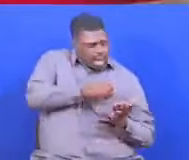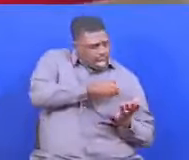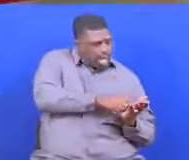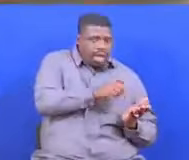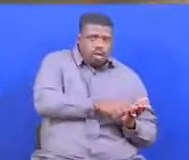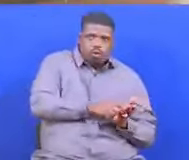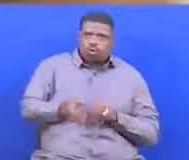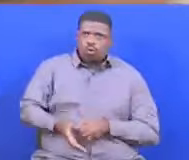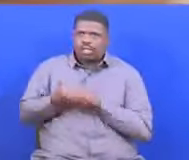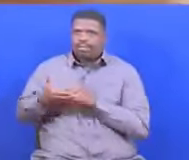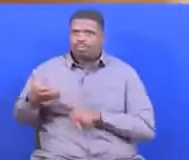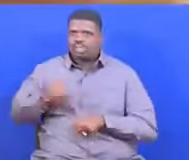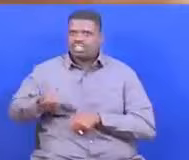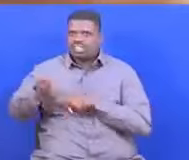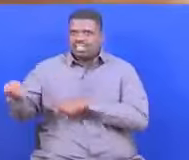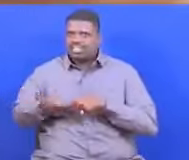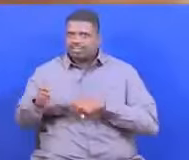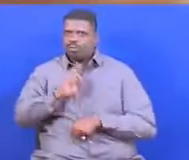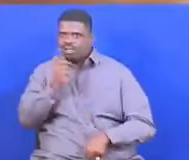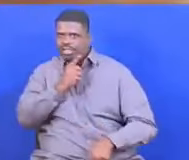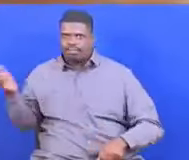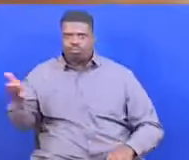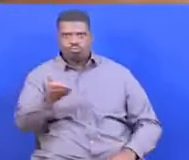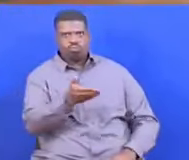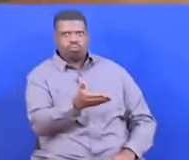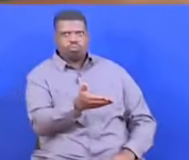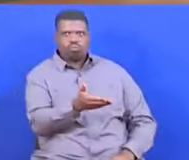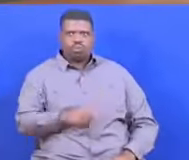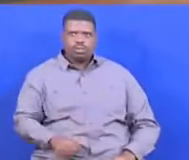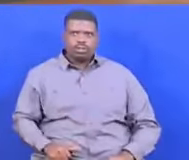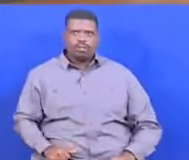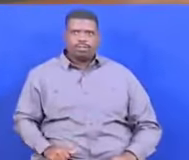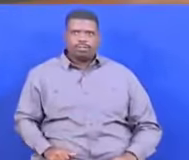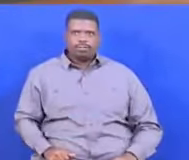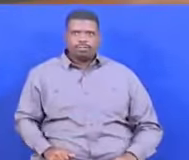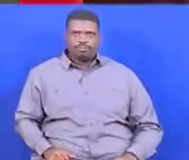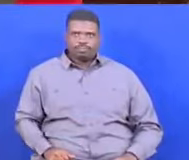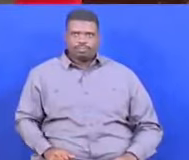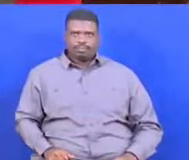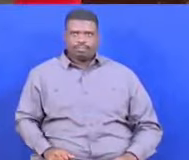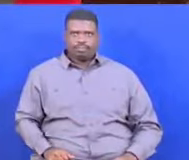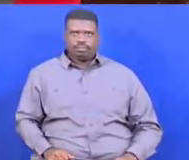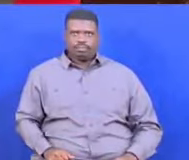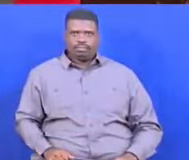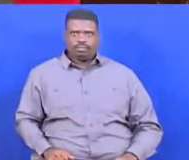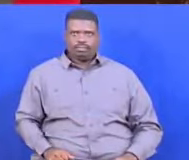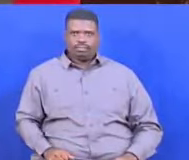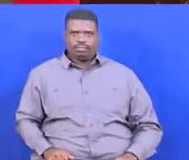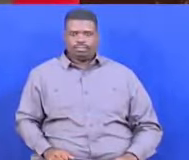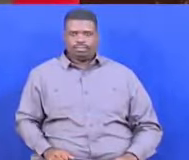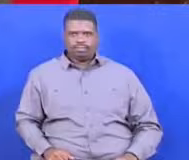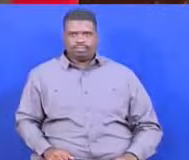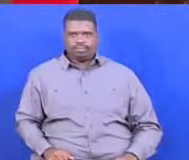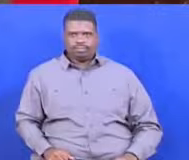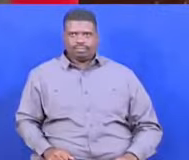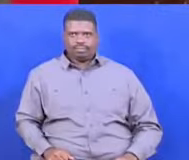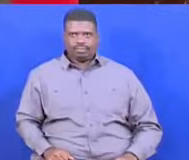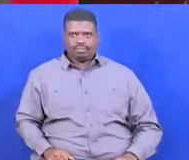Kilimo Mheshimiwa David Silinde anajibu swali hilo. Asante sana Mheshimiwa spika. Katika msimu wa